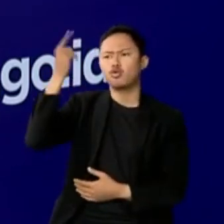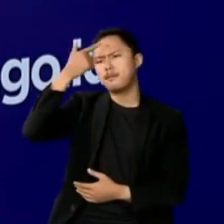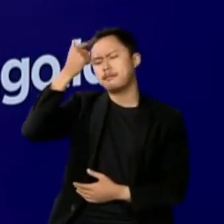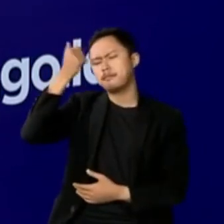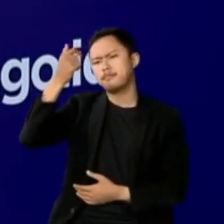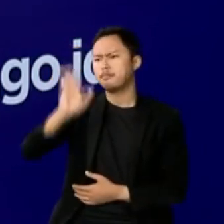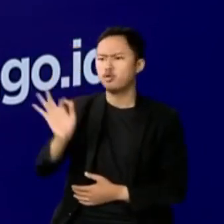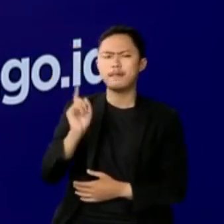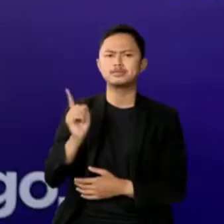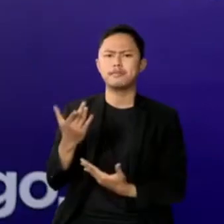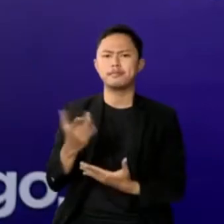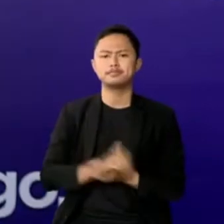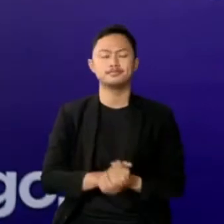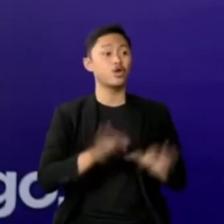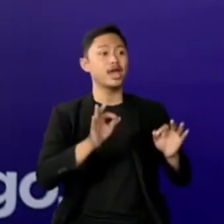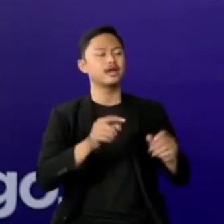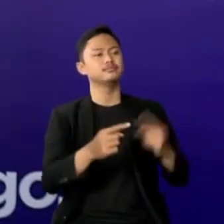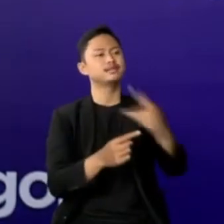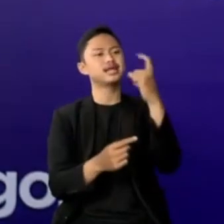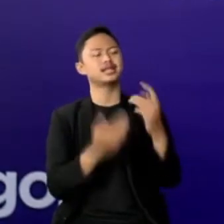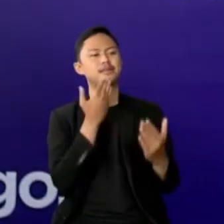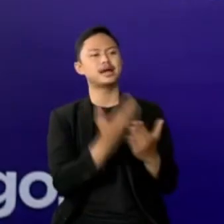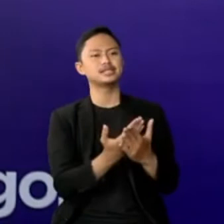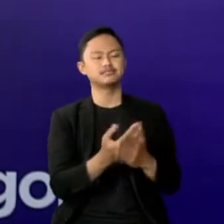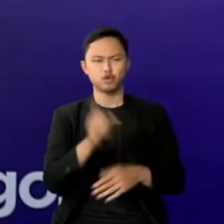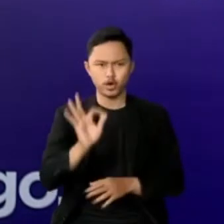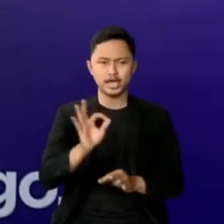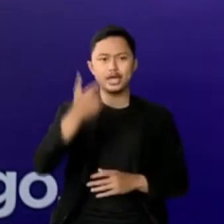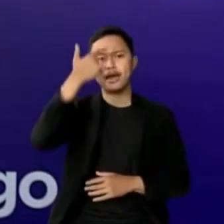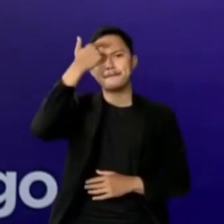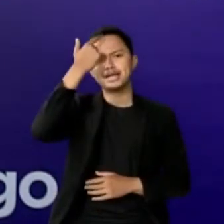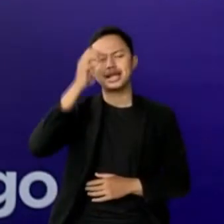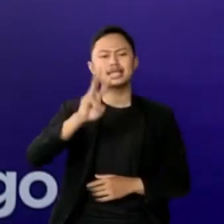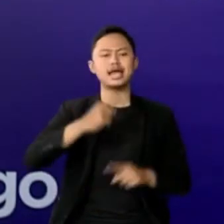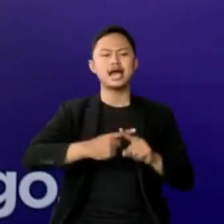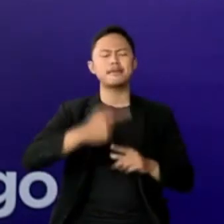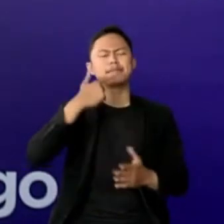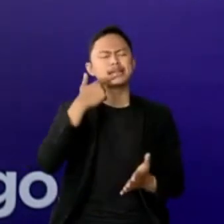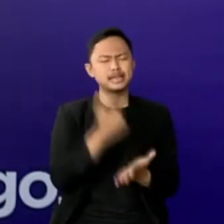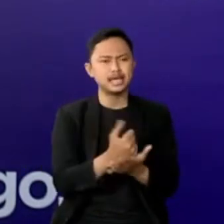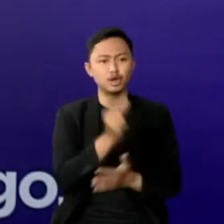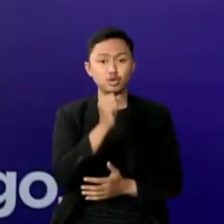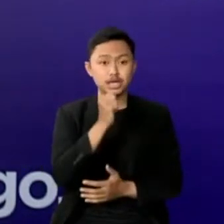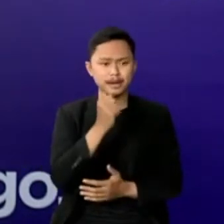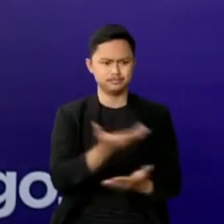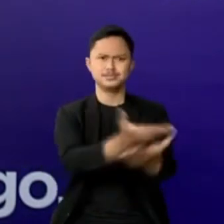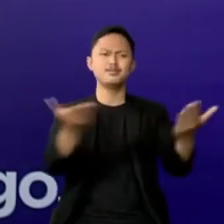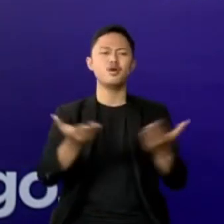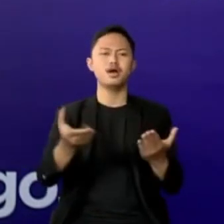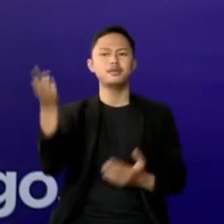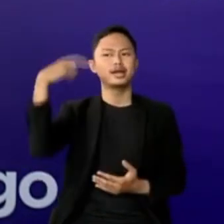pelajaran jadi begini Terima kasih pertanyaannya jadi tiga kali pelajaran itu penting-penting buat siapa Buat semuanya